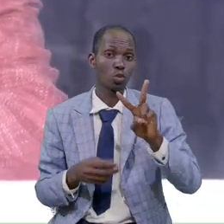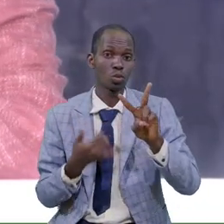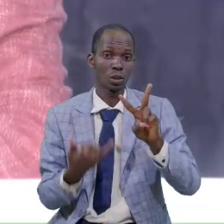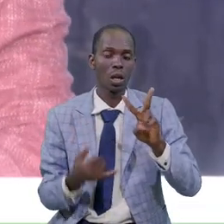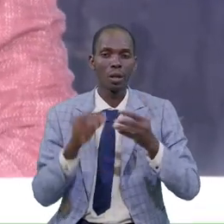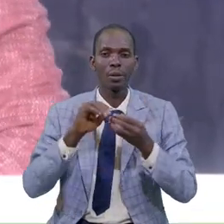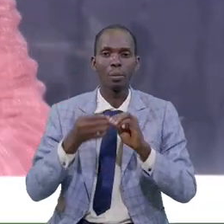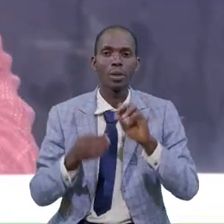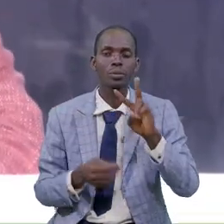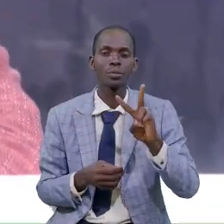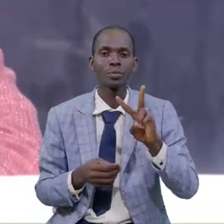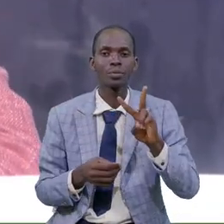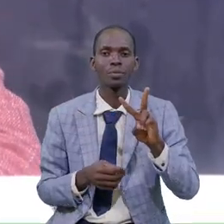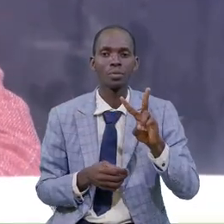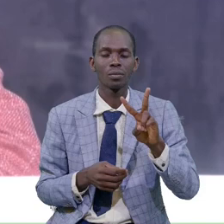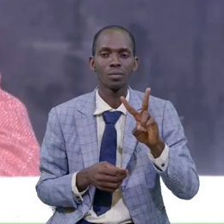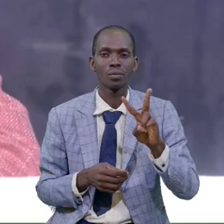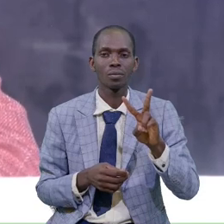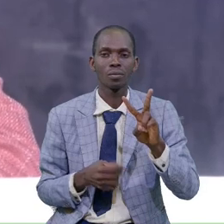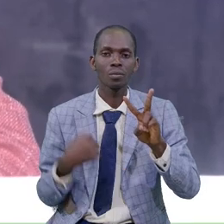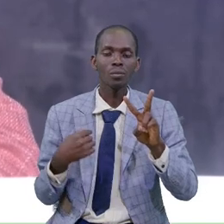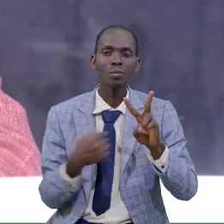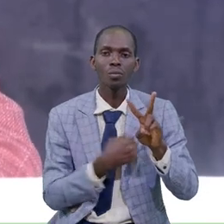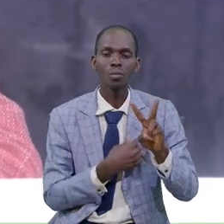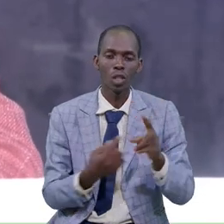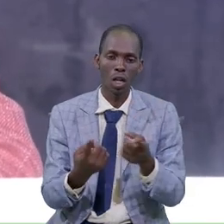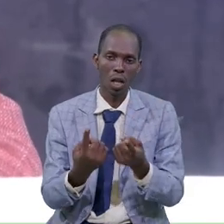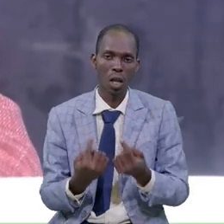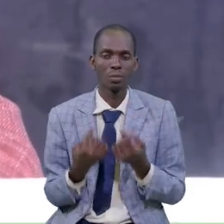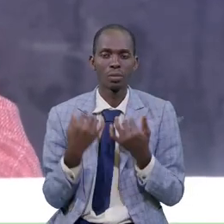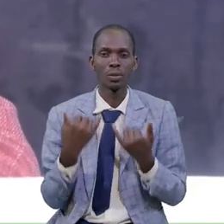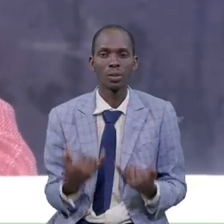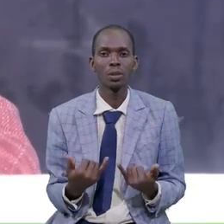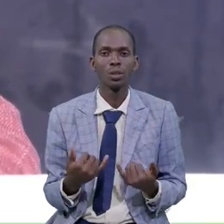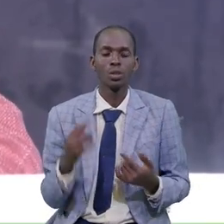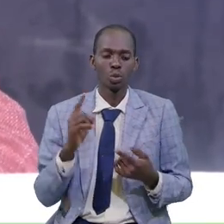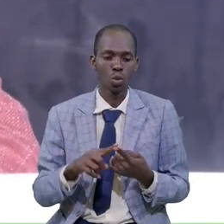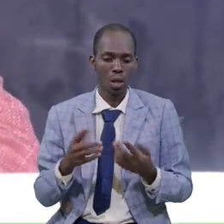Deuxième élément maintenant, nous venons maintenant.